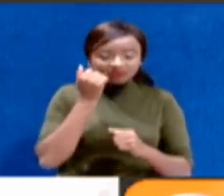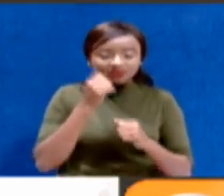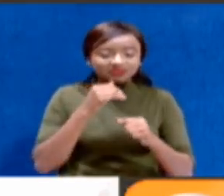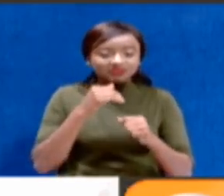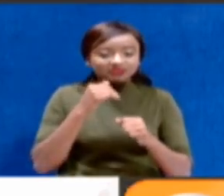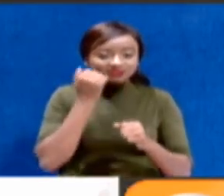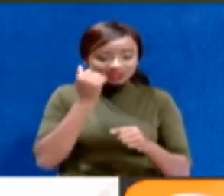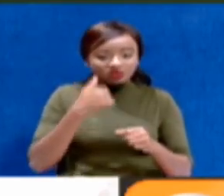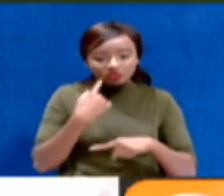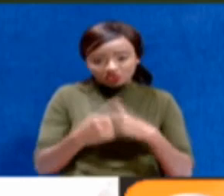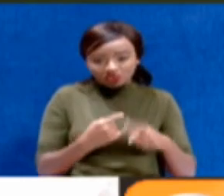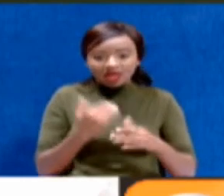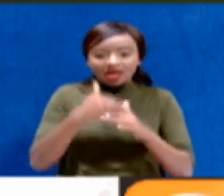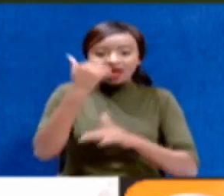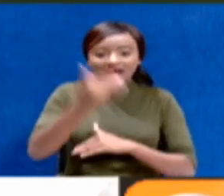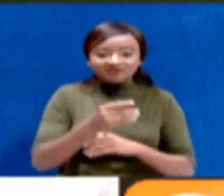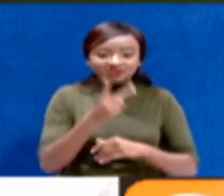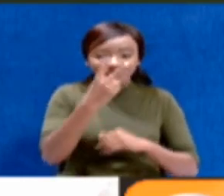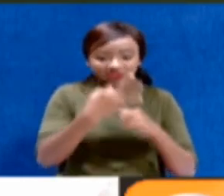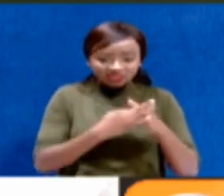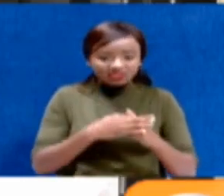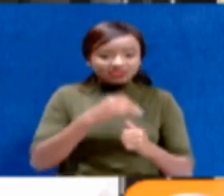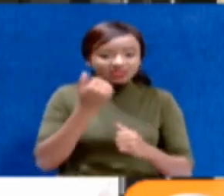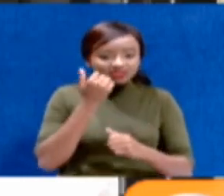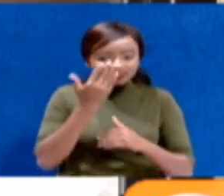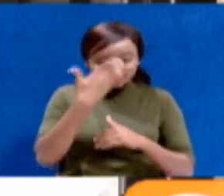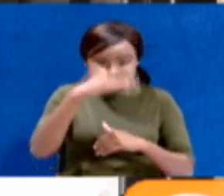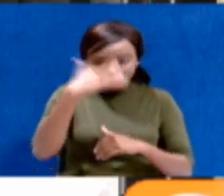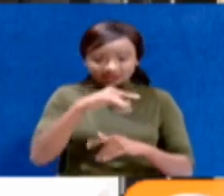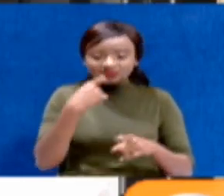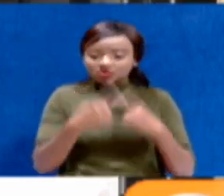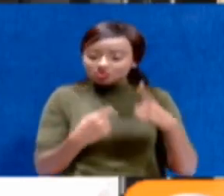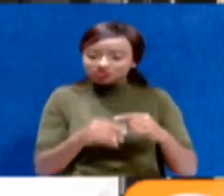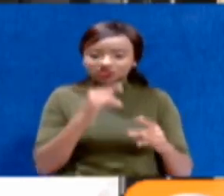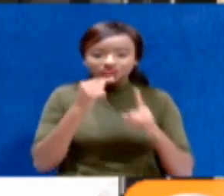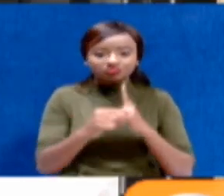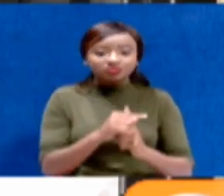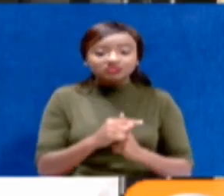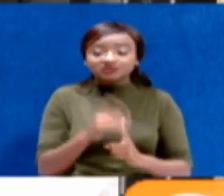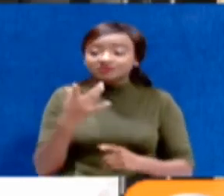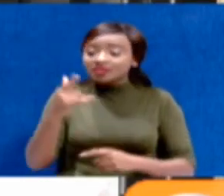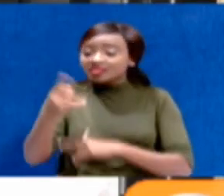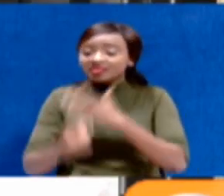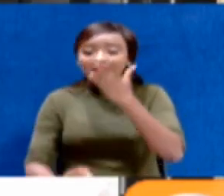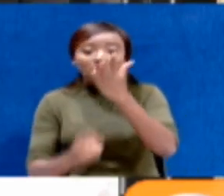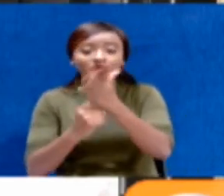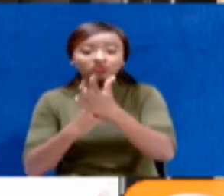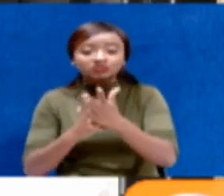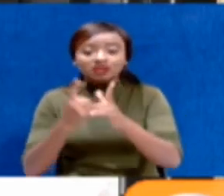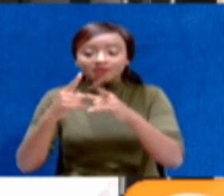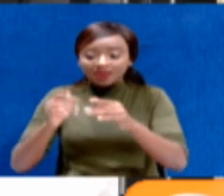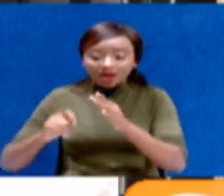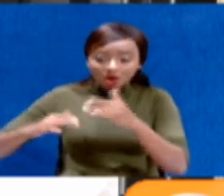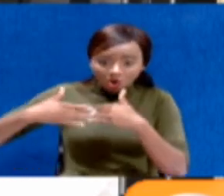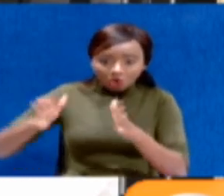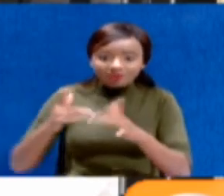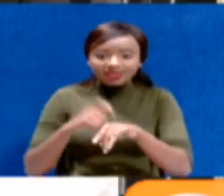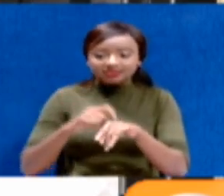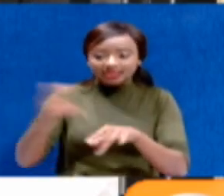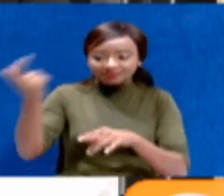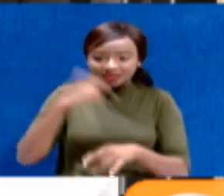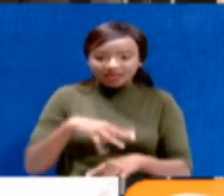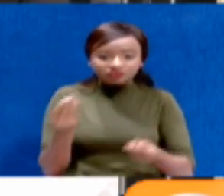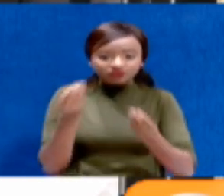again. After 28 days, he was still positive. Hizo gates zimefungwa na vifuli. Wanafungua wakati wanaleta